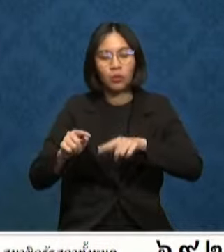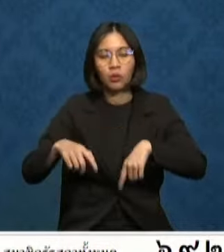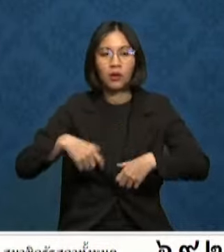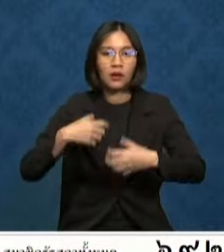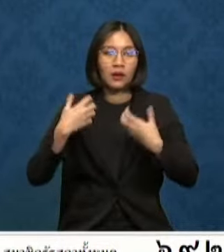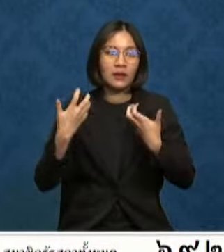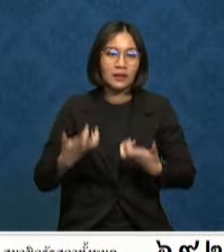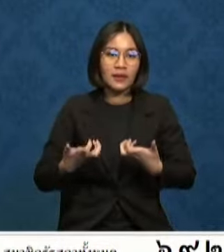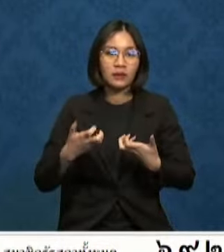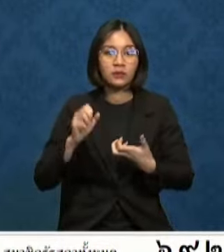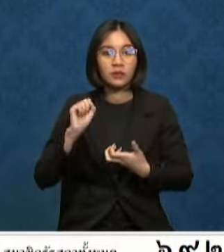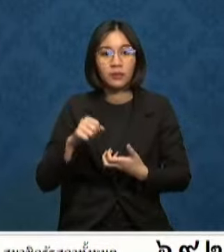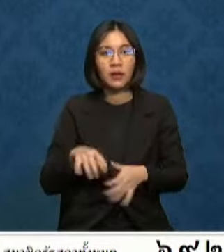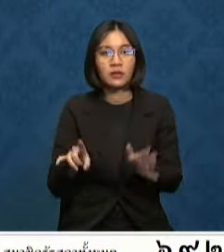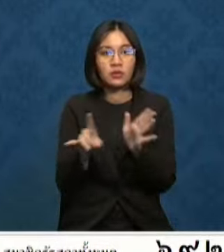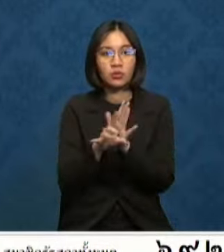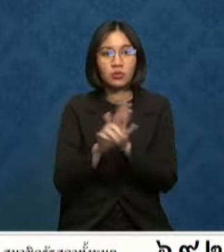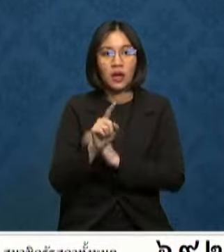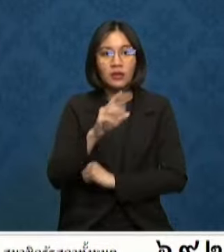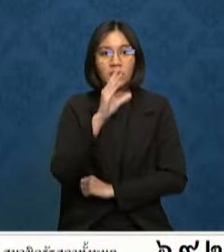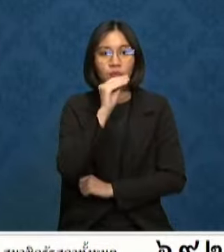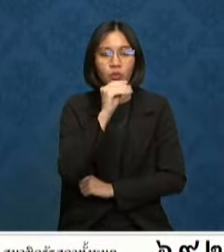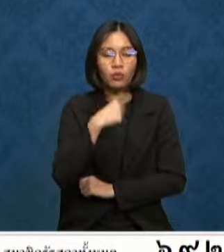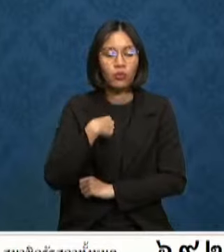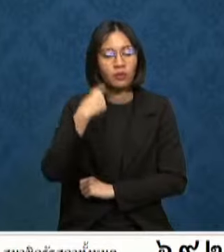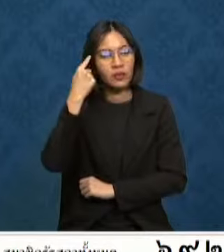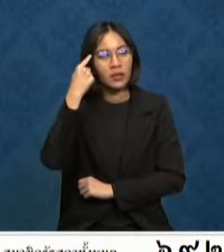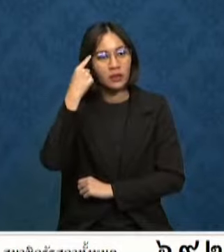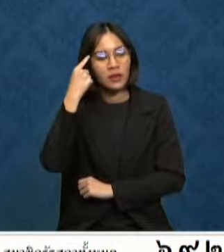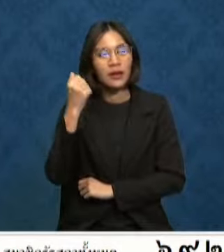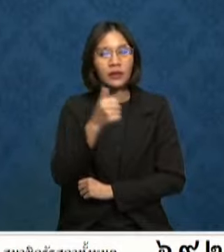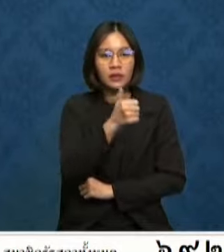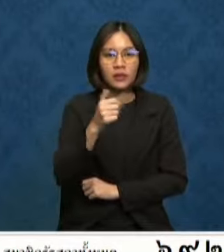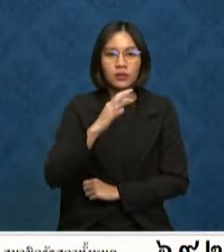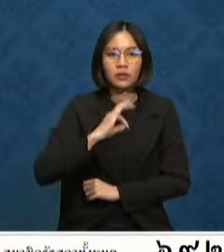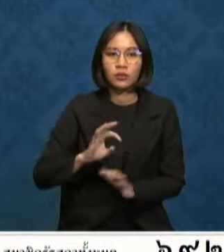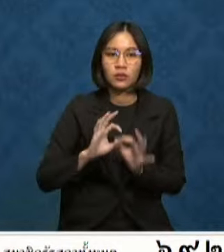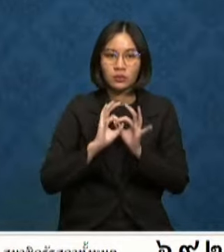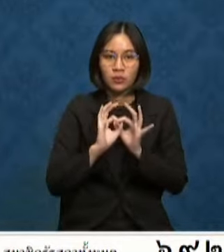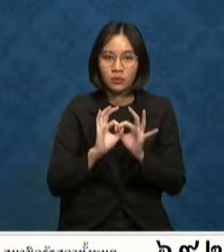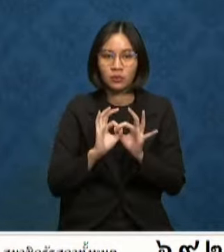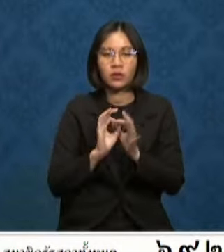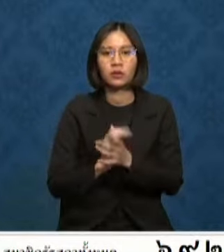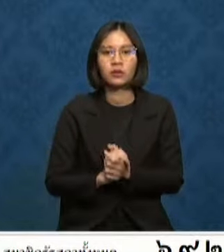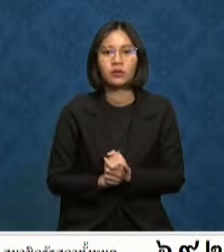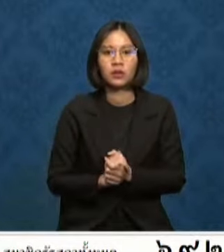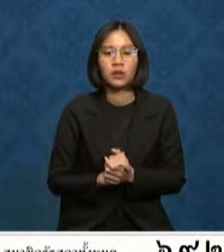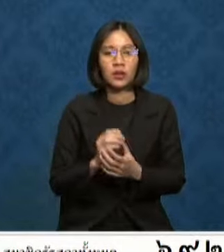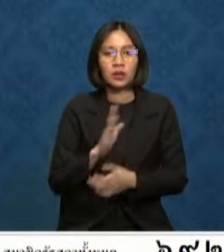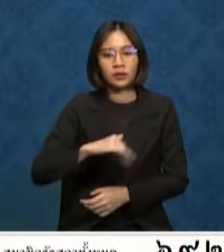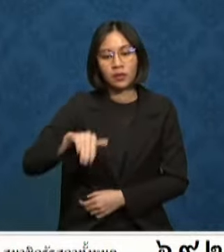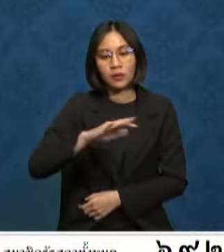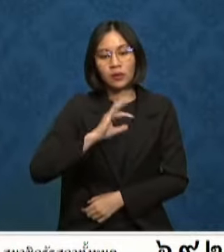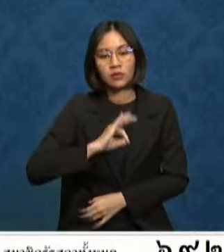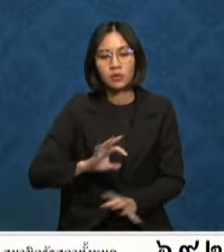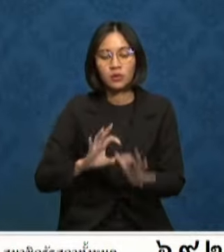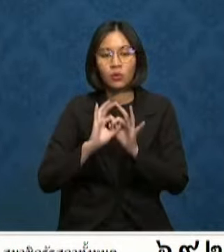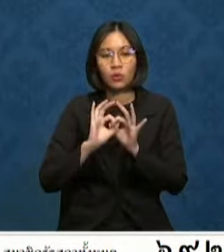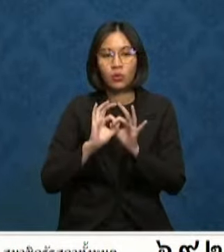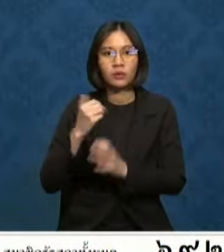้ประการณสุดท้ายที่พูดกัผมก็มองใแ่ดีด้ควเป็นหวงว่าว่ท่านเหานั้เป็นหวง